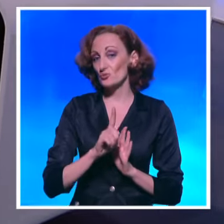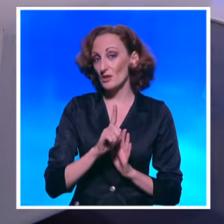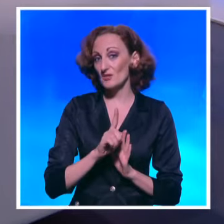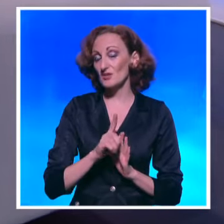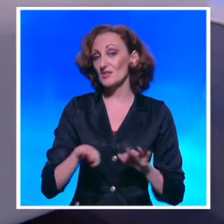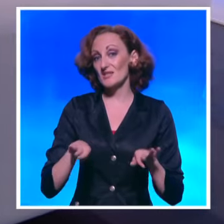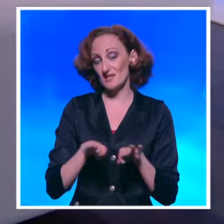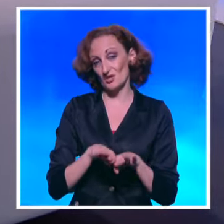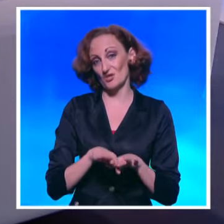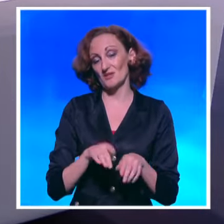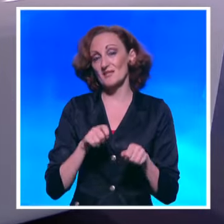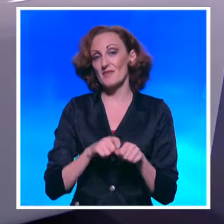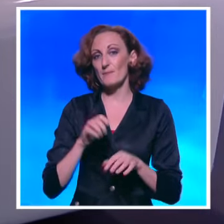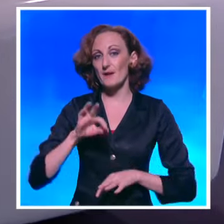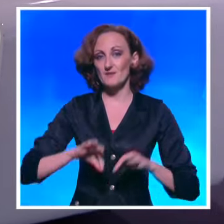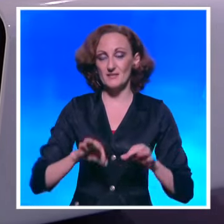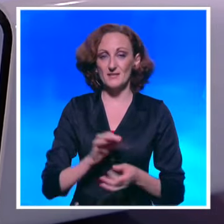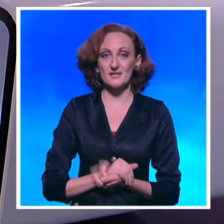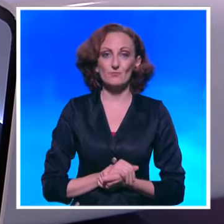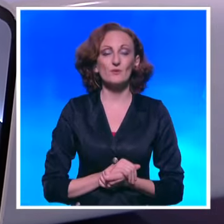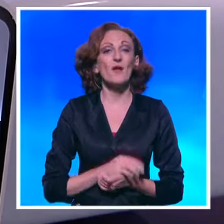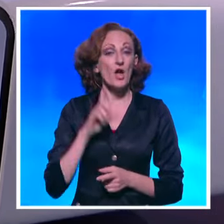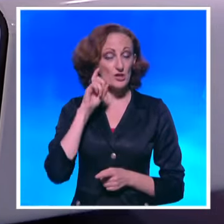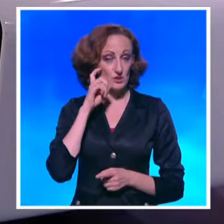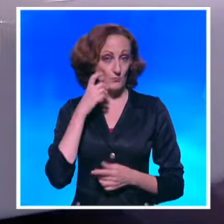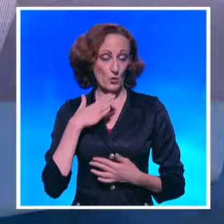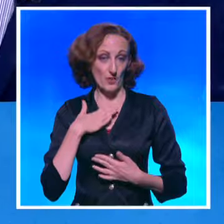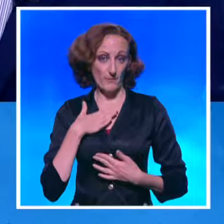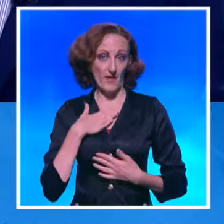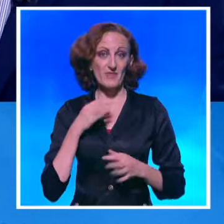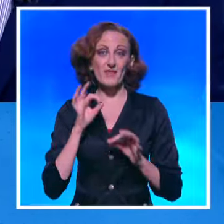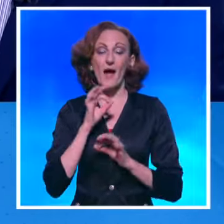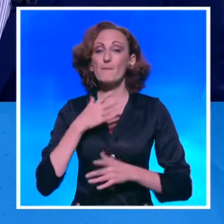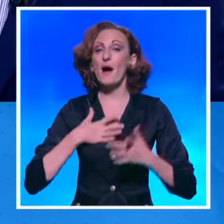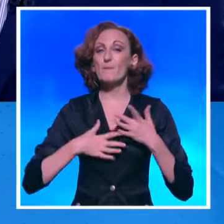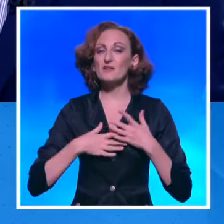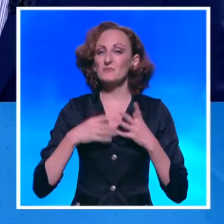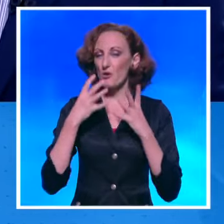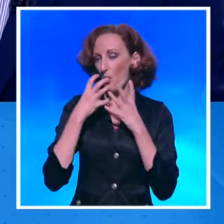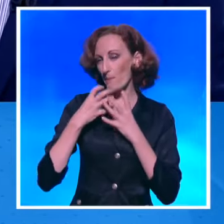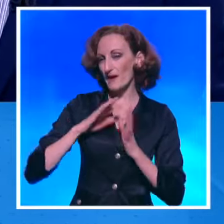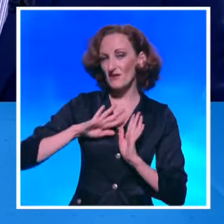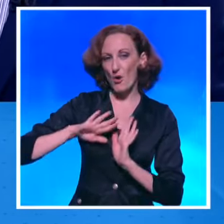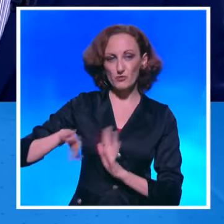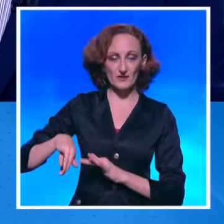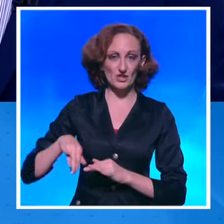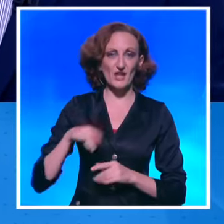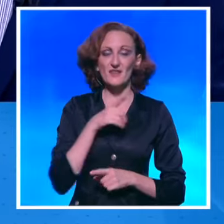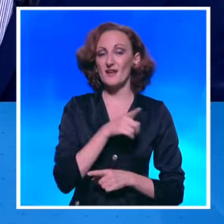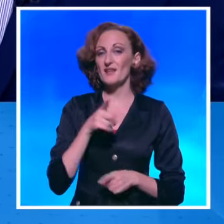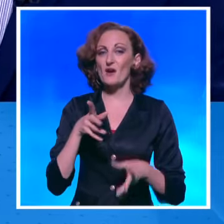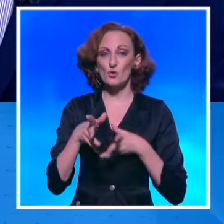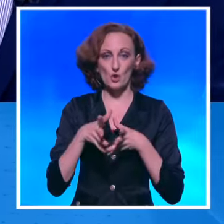резултатността след проведения вод? Според мен няма умора, а по-скоро има апатия, отвращение даже в някои